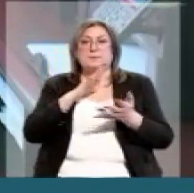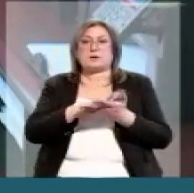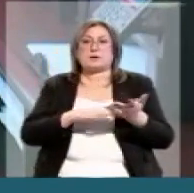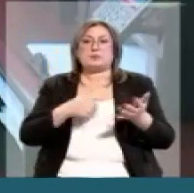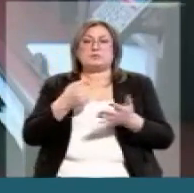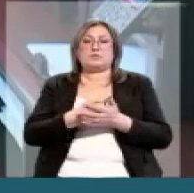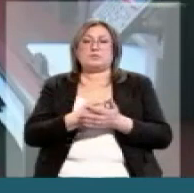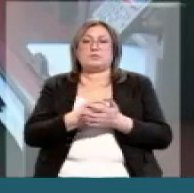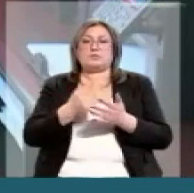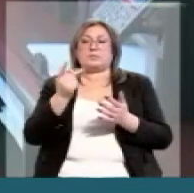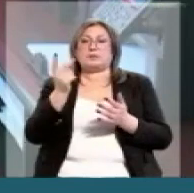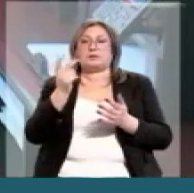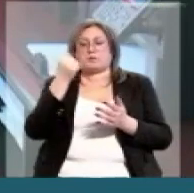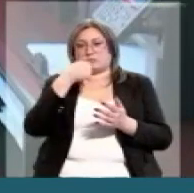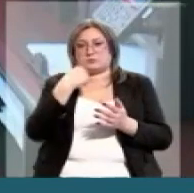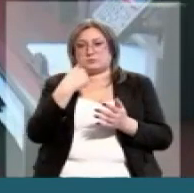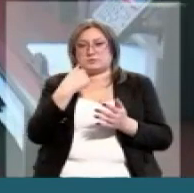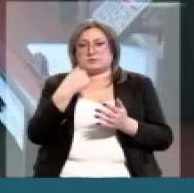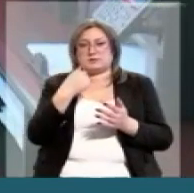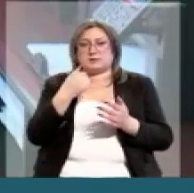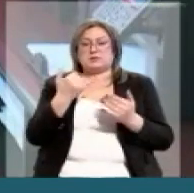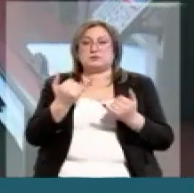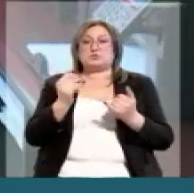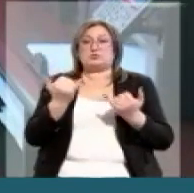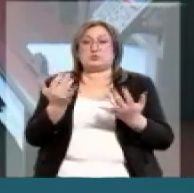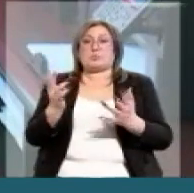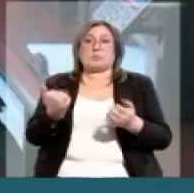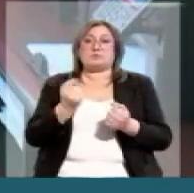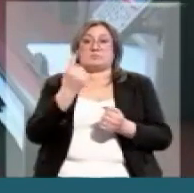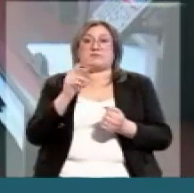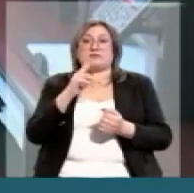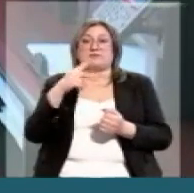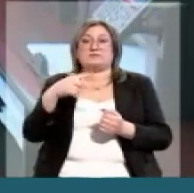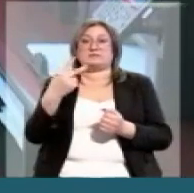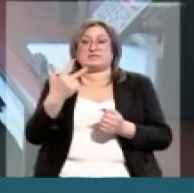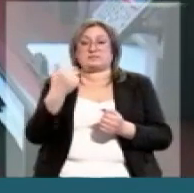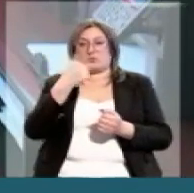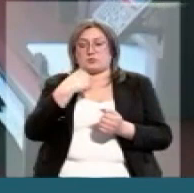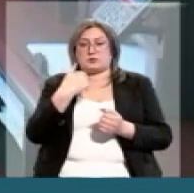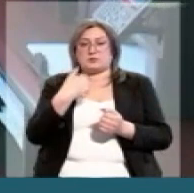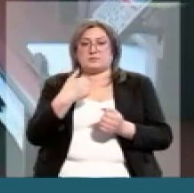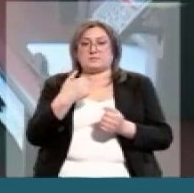до полутора лет. То есть всем действующим получателям с 1 января 2023 года